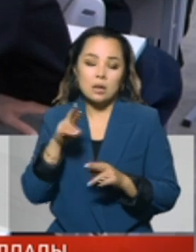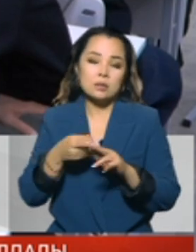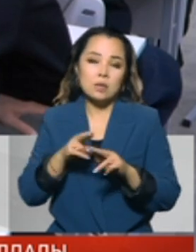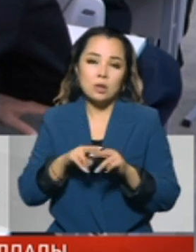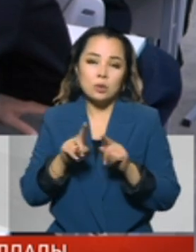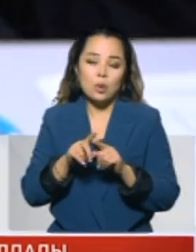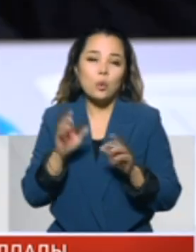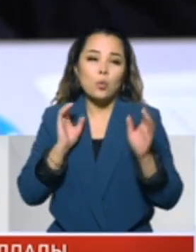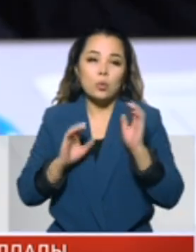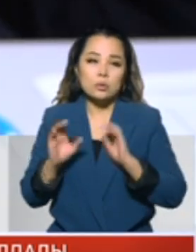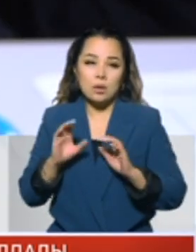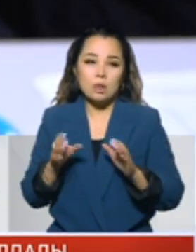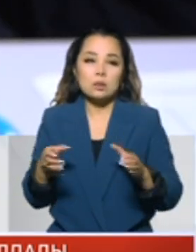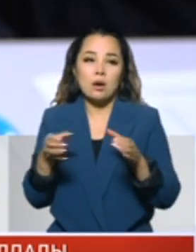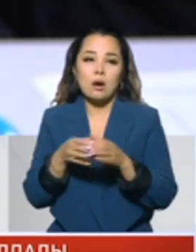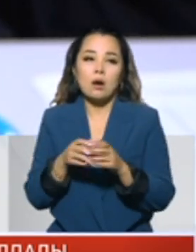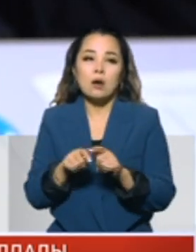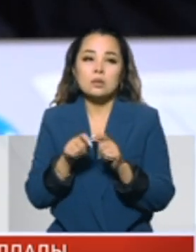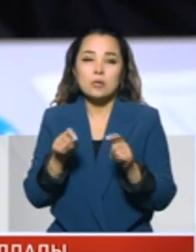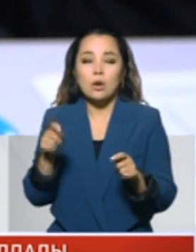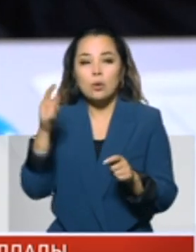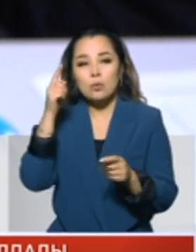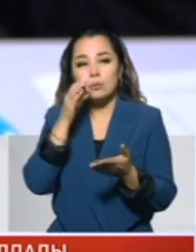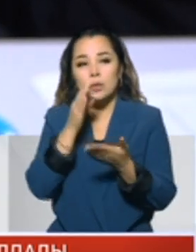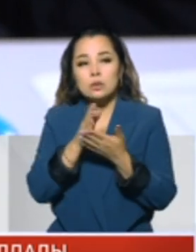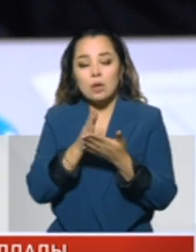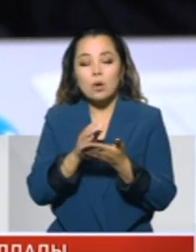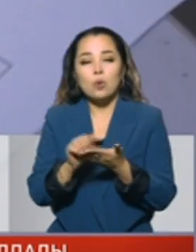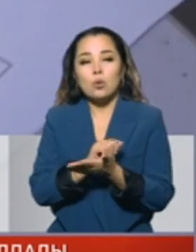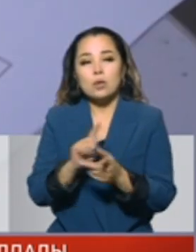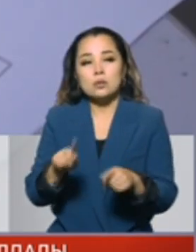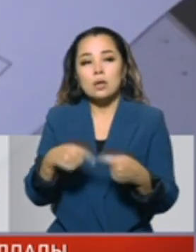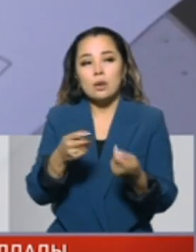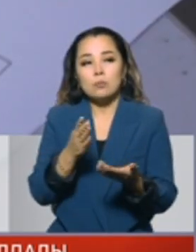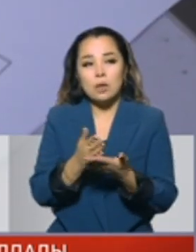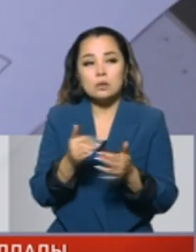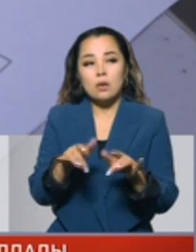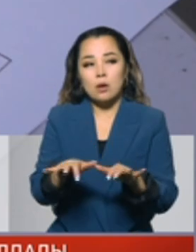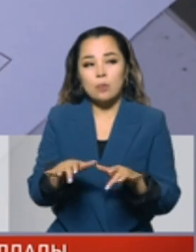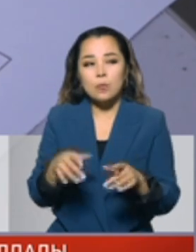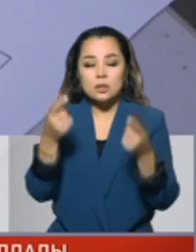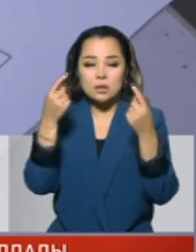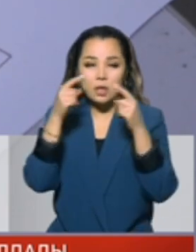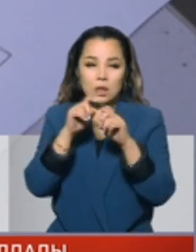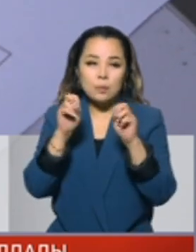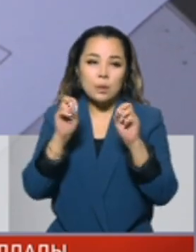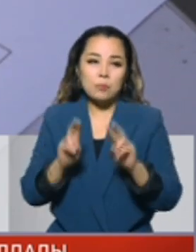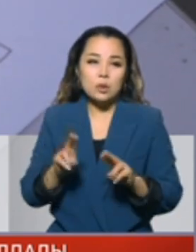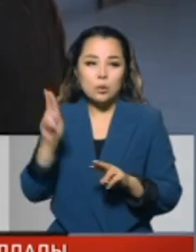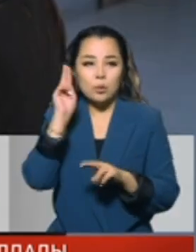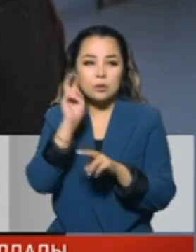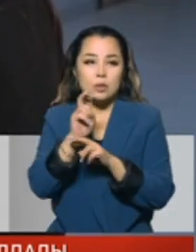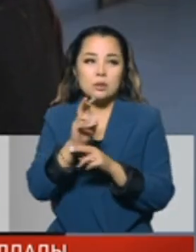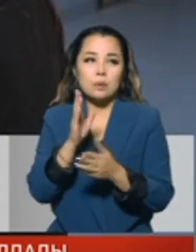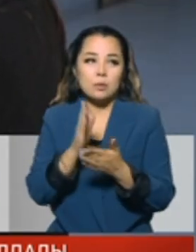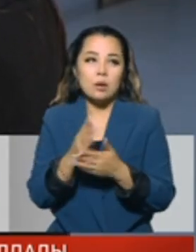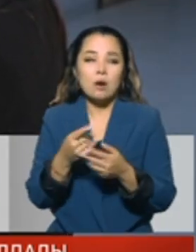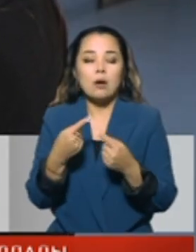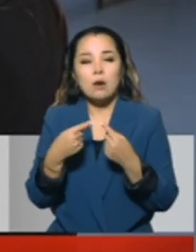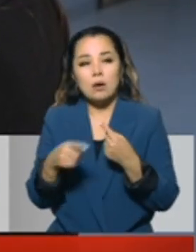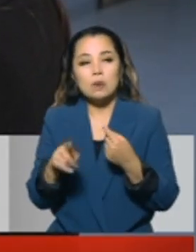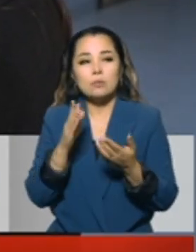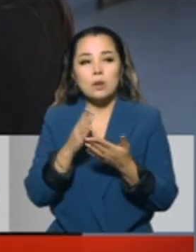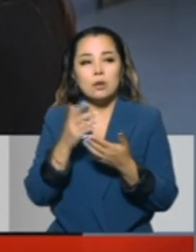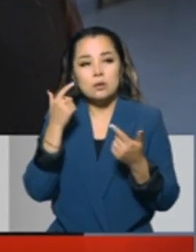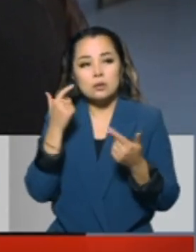Уатт университетінің кампусы ашылғанда ойланбай осында құжат тапсырды. Қазір компьютерлік инженерия мамандығында оқып жатыр. Айырмашылықтар бар